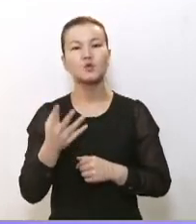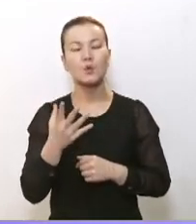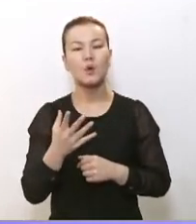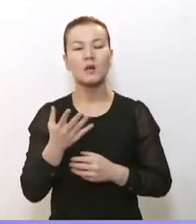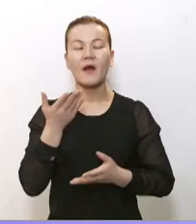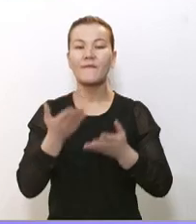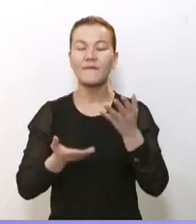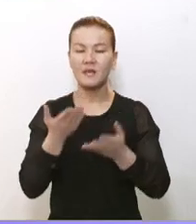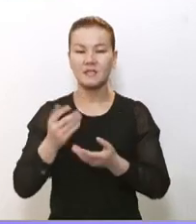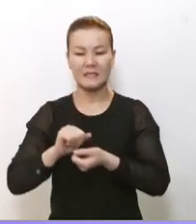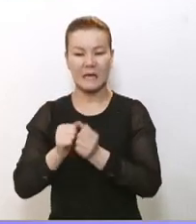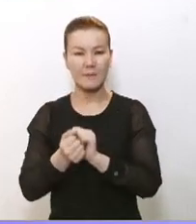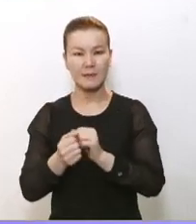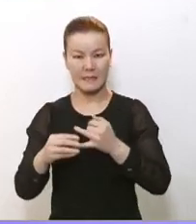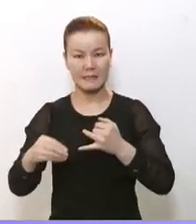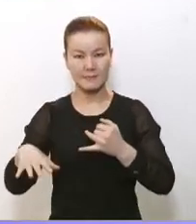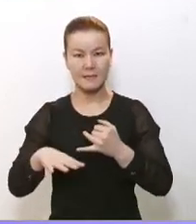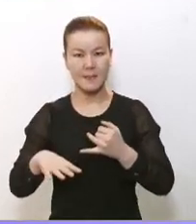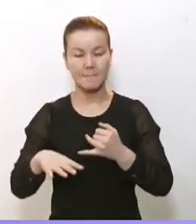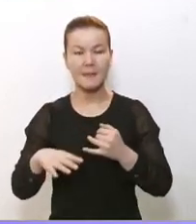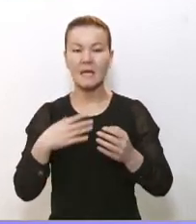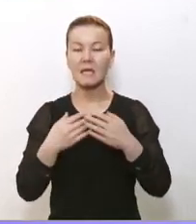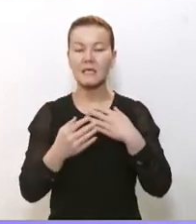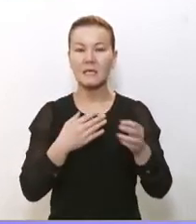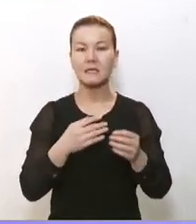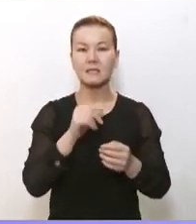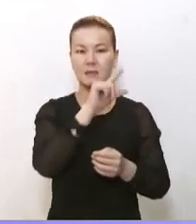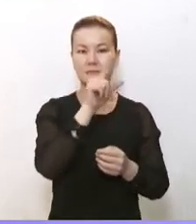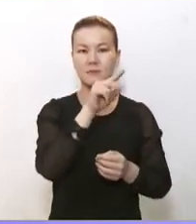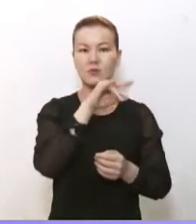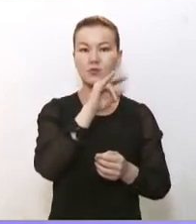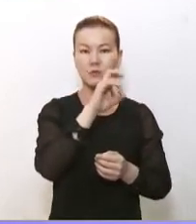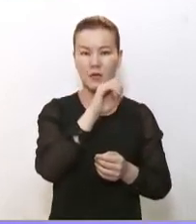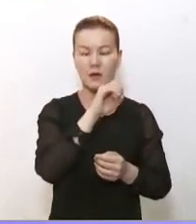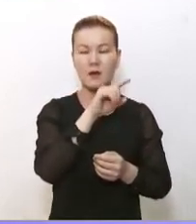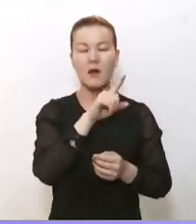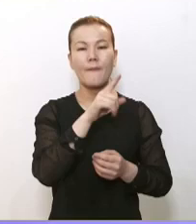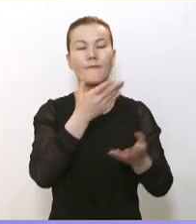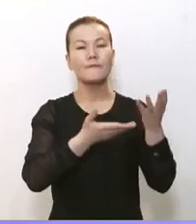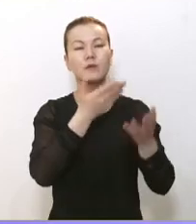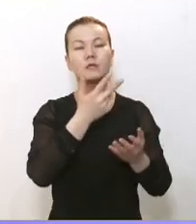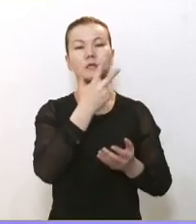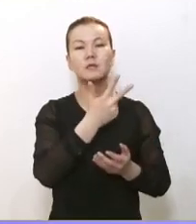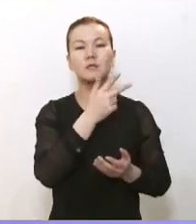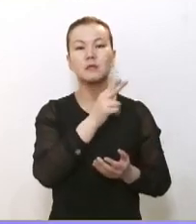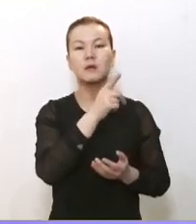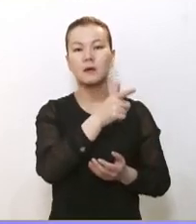Сколько весит камень на Земле, если на Луне он весит 3 килограмма?